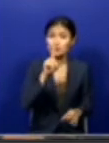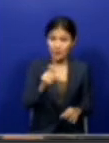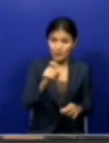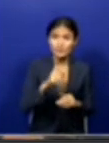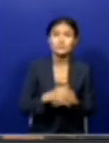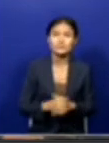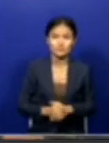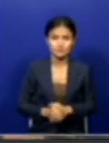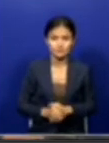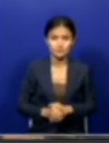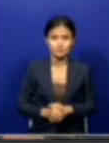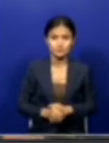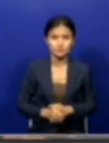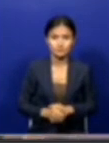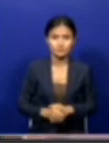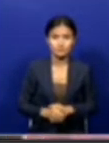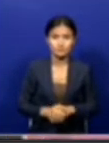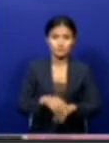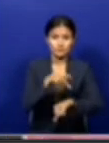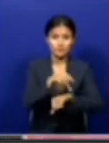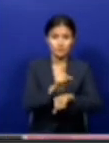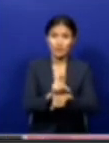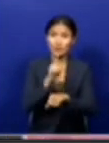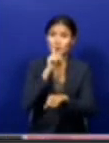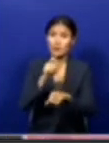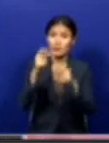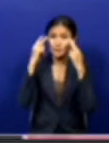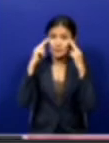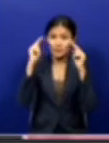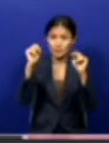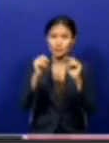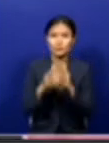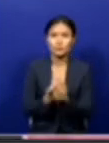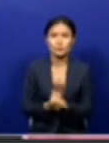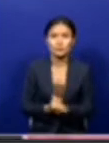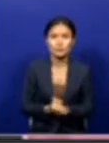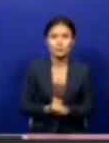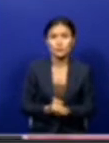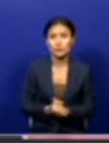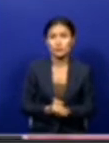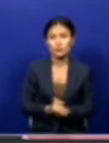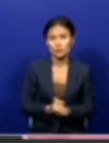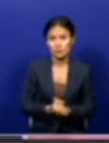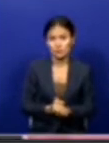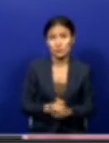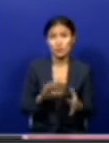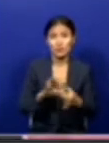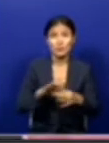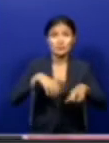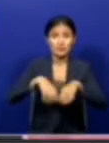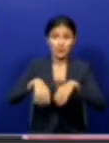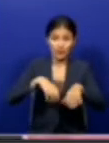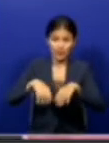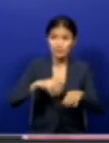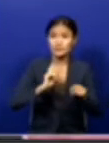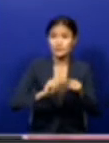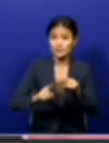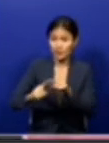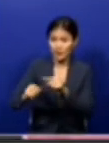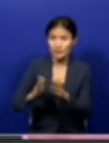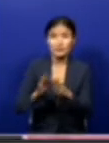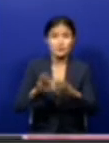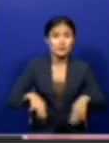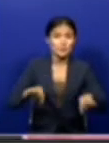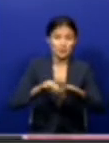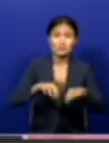ธานผ่านไปถึงนายกว่าในการบริหารการจัดการที่ผ่านมาเนี่ยโดยเฉพาะบริหารการเ